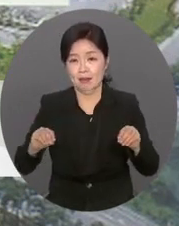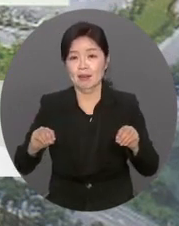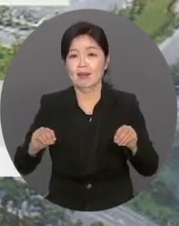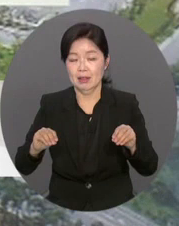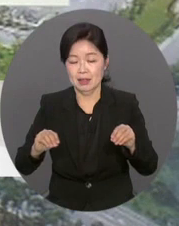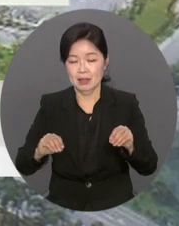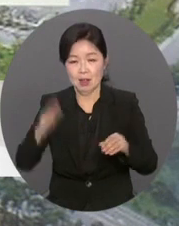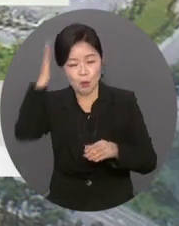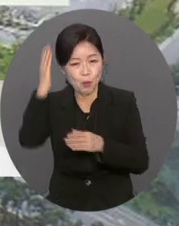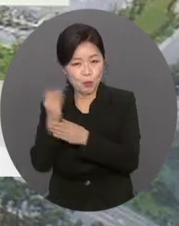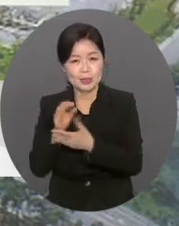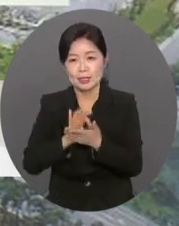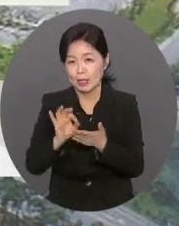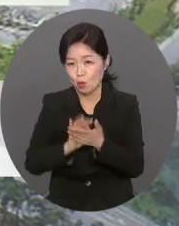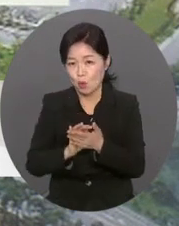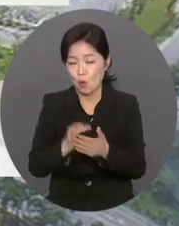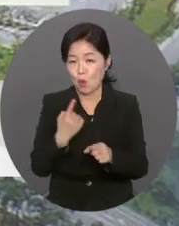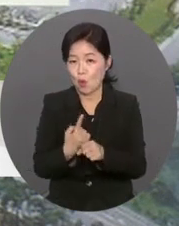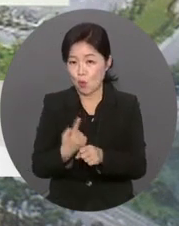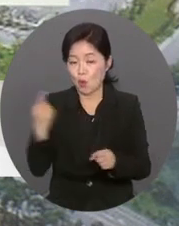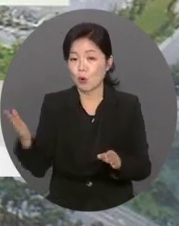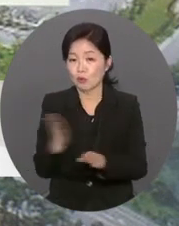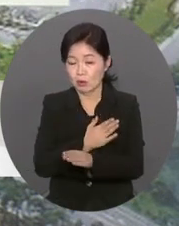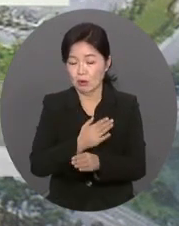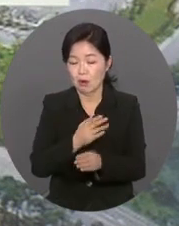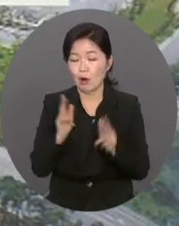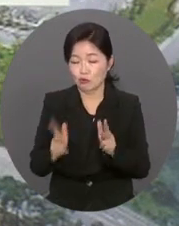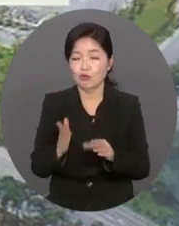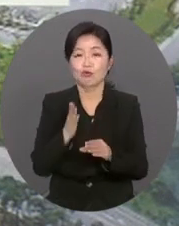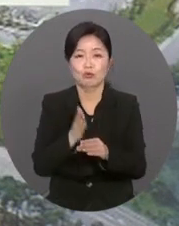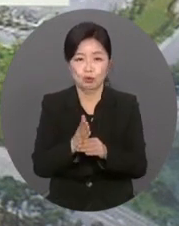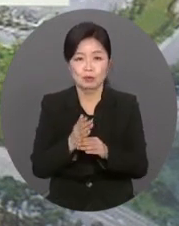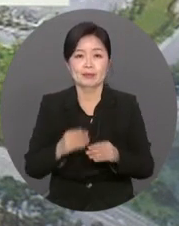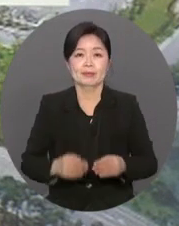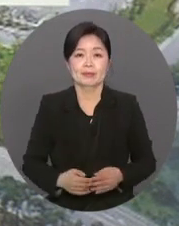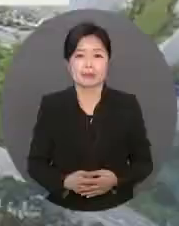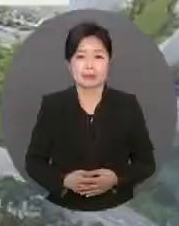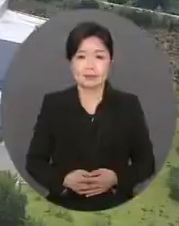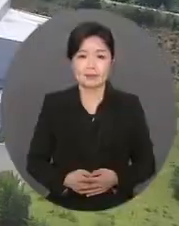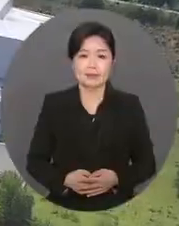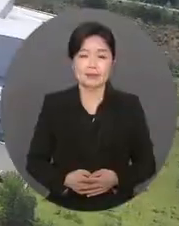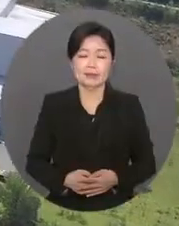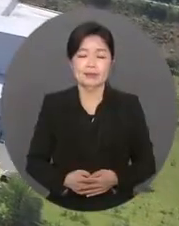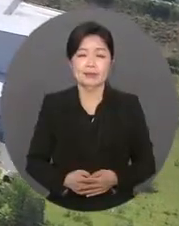열병합 발전소는 지난해부터 이미 가동되고 있습니다 우종훈 기자의 보도입니다